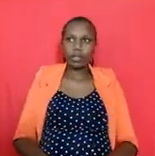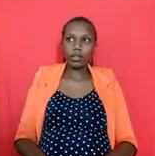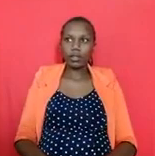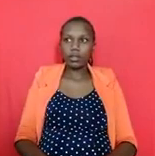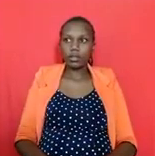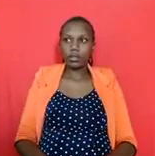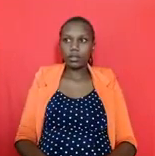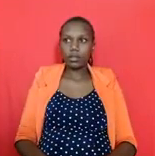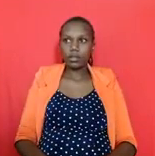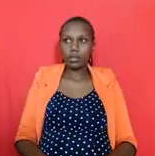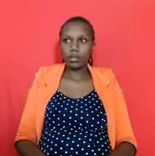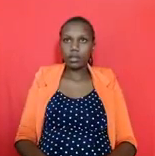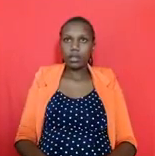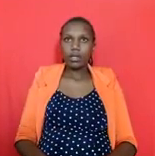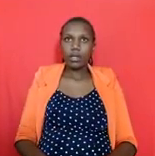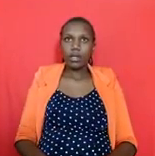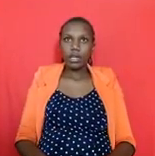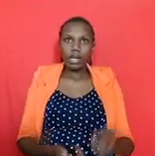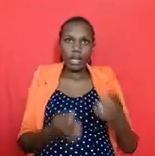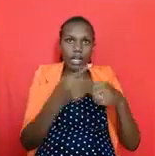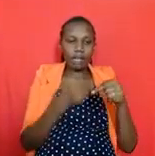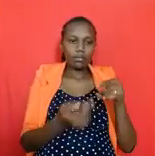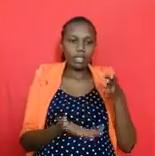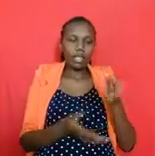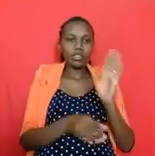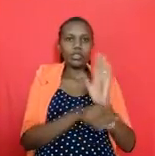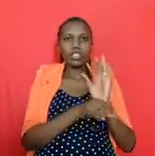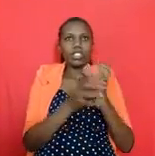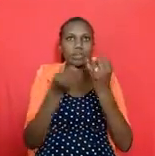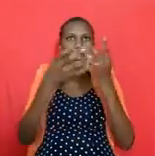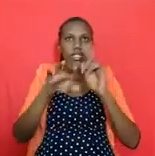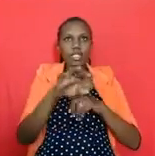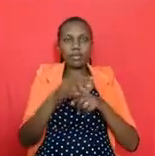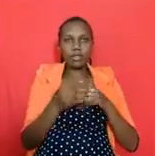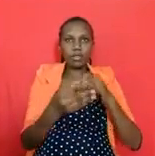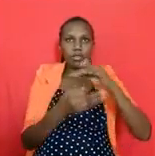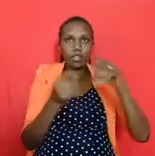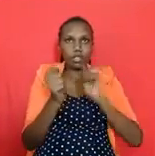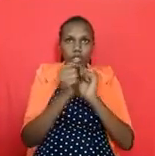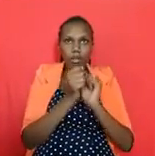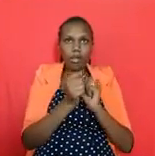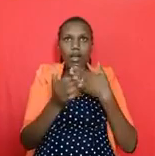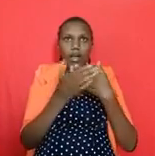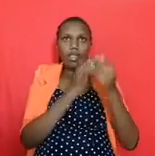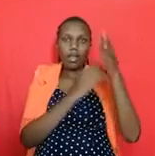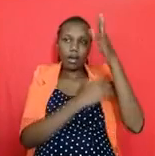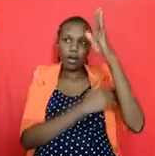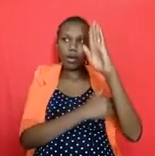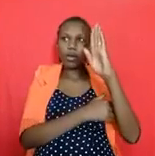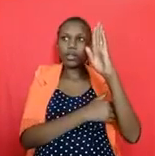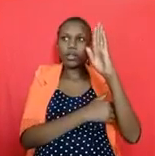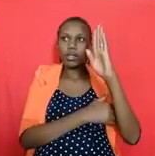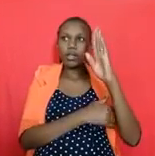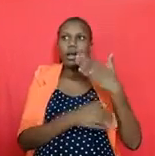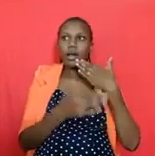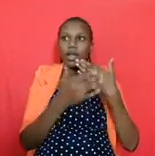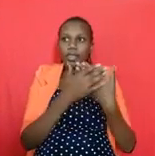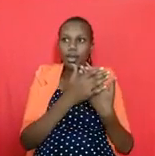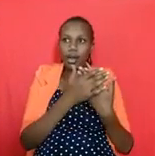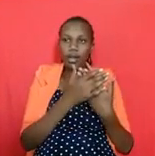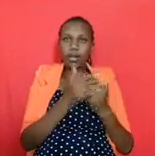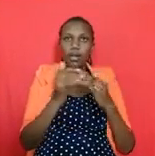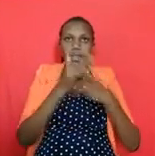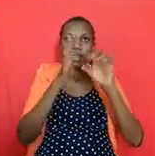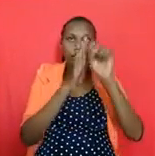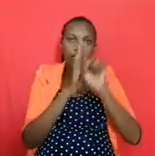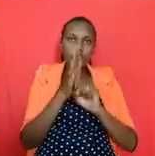mujitikirie ndimugeithie tondu ndigiukaga guku kaingi kaingi ningugoca ngai ni tondu wa wega na utugi wake ningucokeria leadership